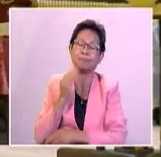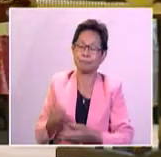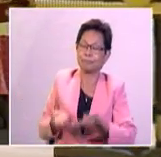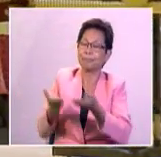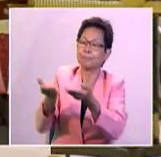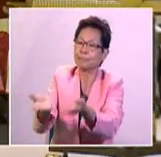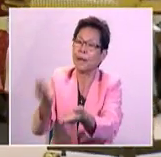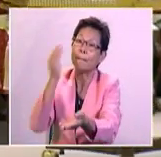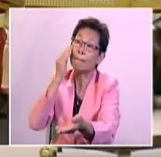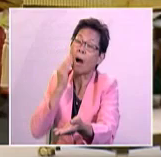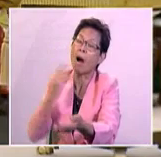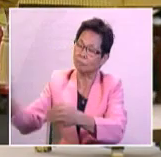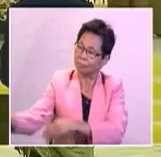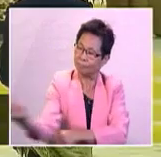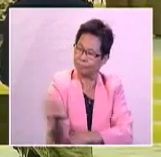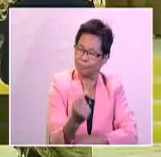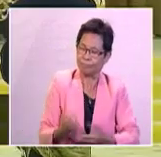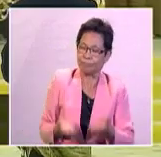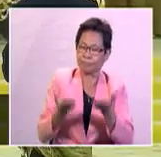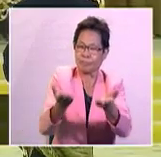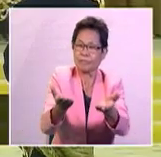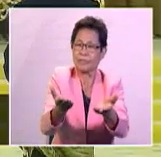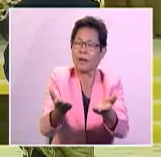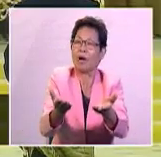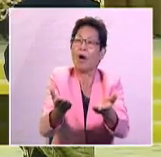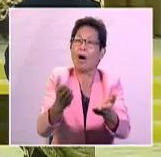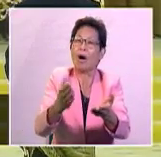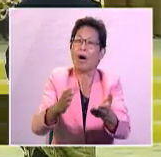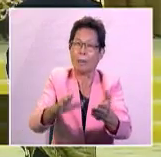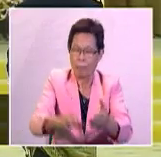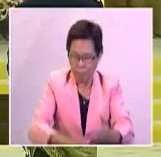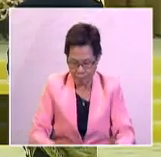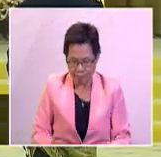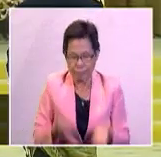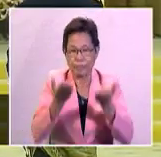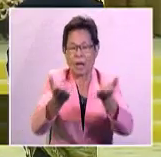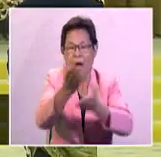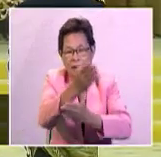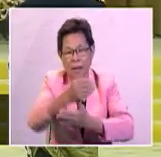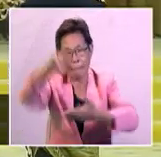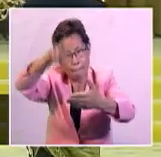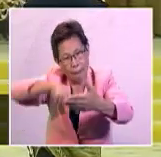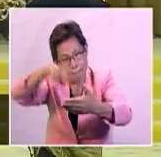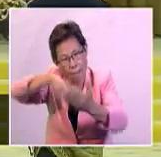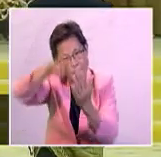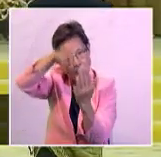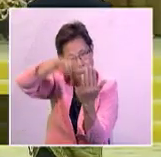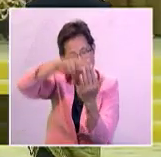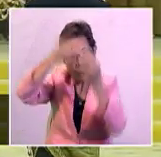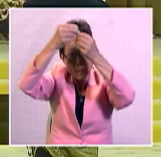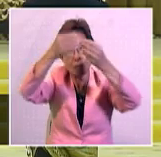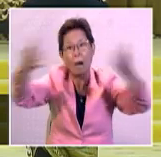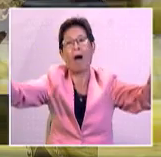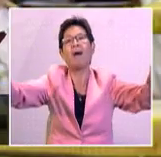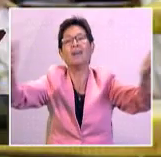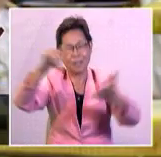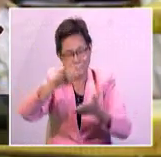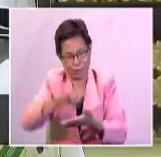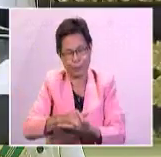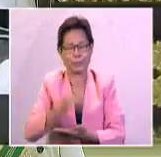Mahathir Mohamad yang tampil ke hadapan singgasana mengangkat sembah dan membacakan perisytiharan berkenaan.